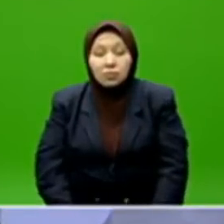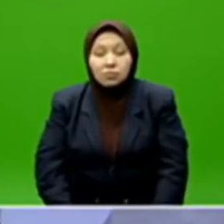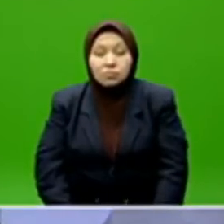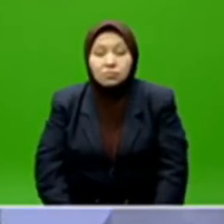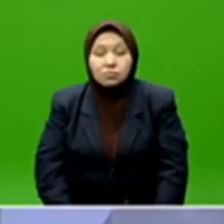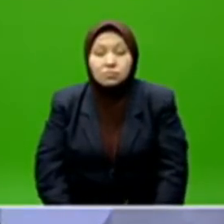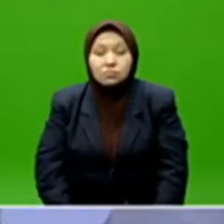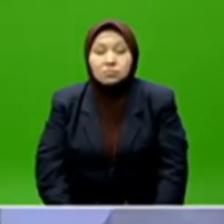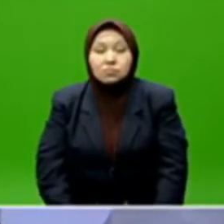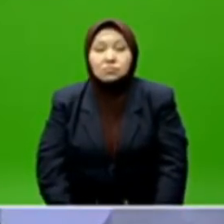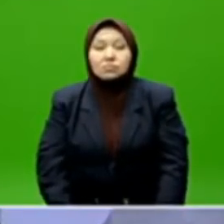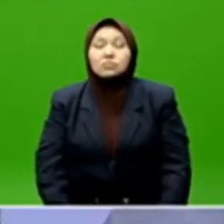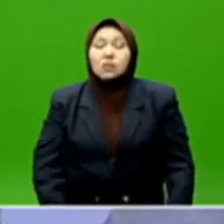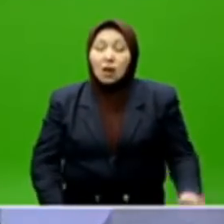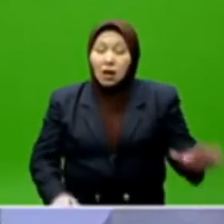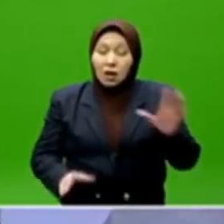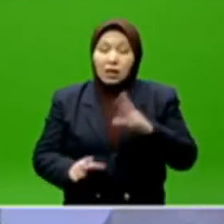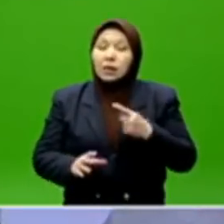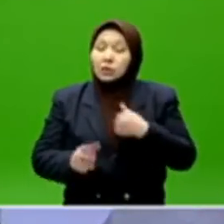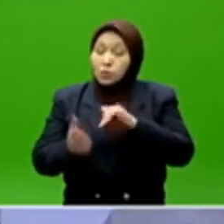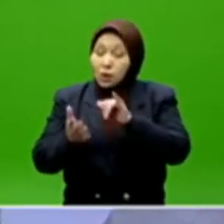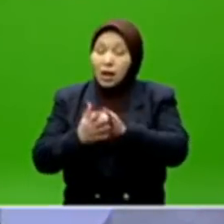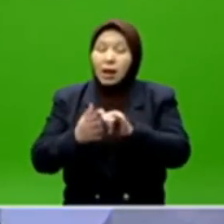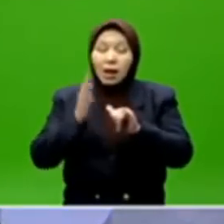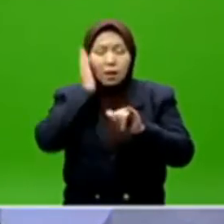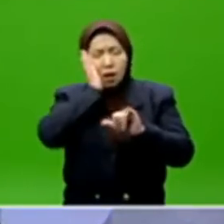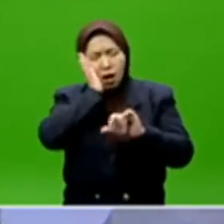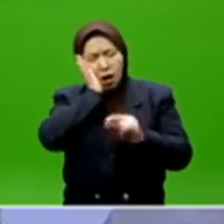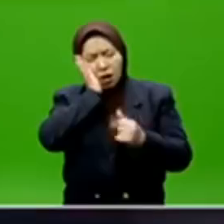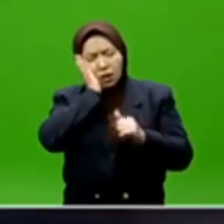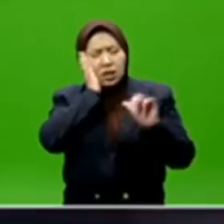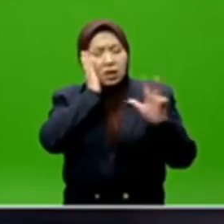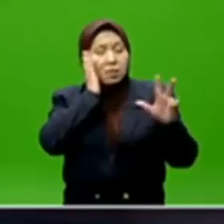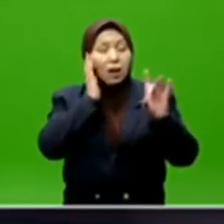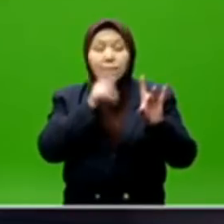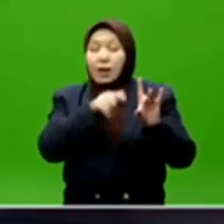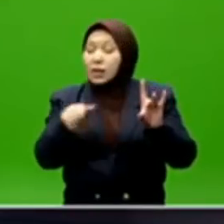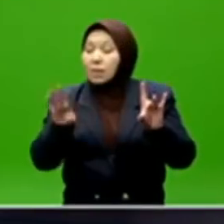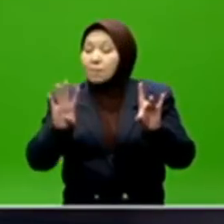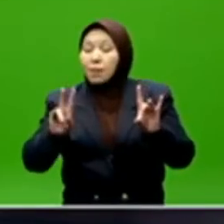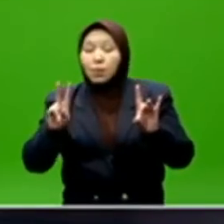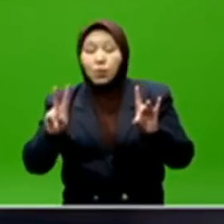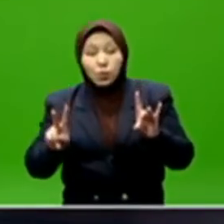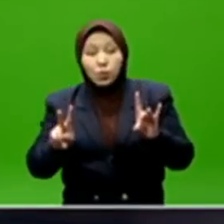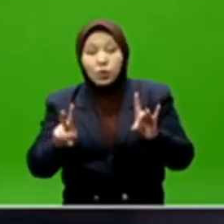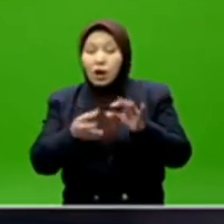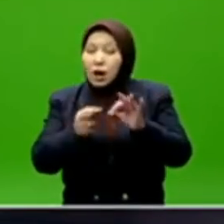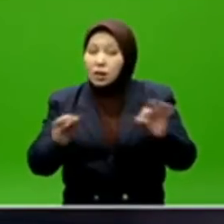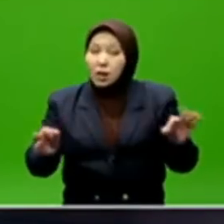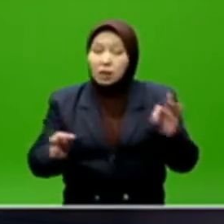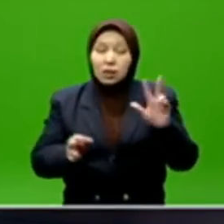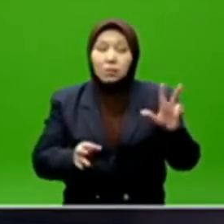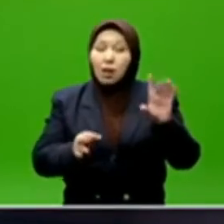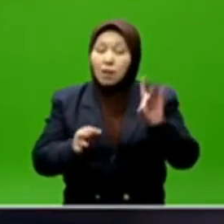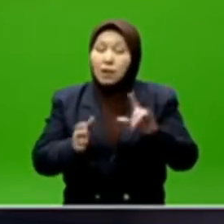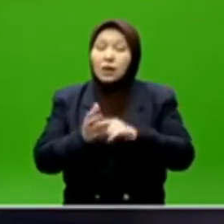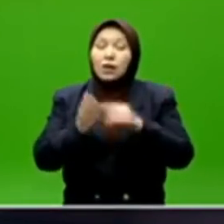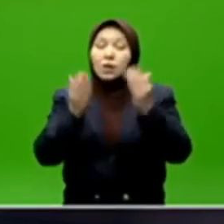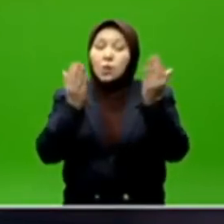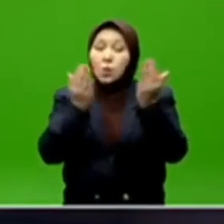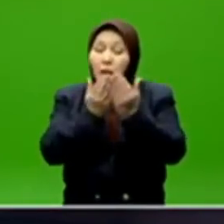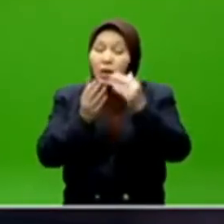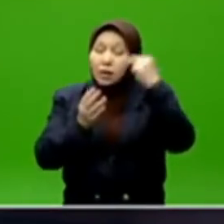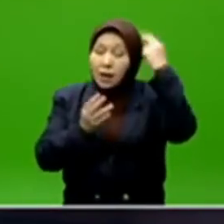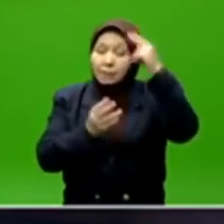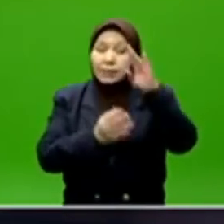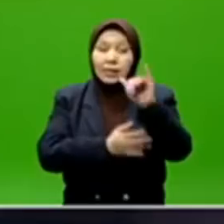Azim. Sadaqallahul Azim, itulah bacaan daripada ayat 38 hingga 42, iaitu yes, ayat 38 ini ustaz, doa yeah, Nabi